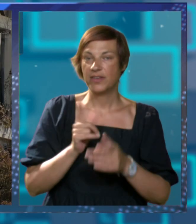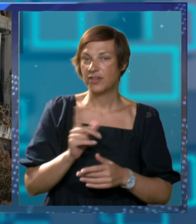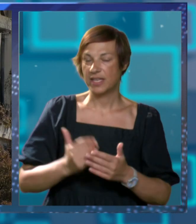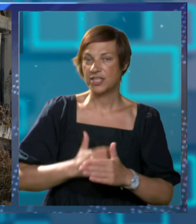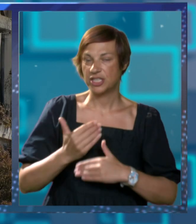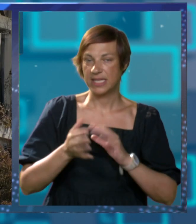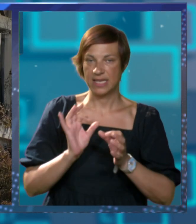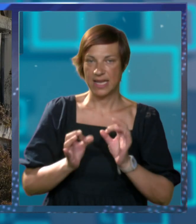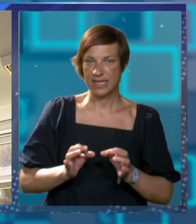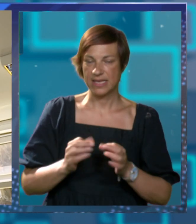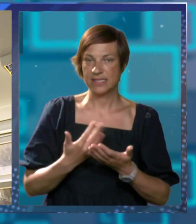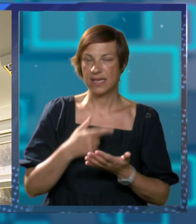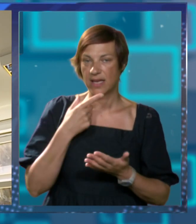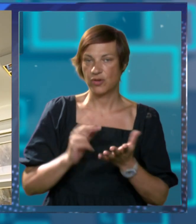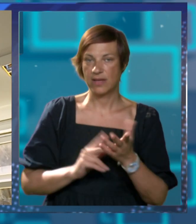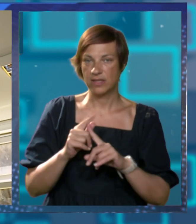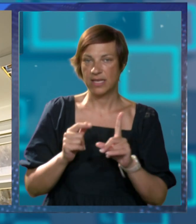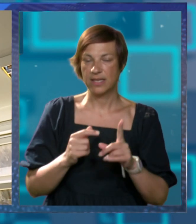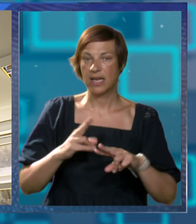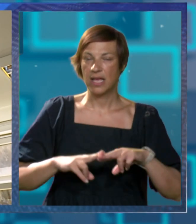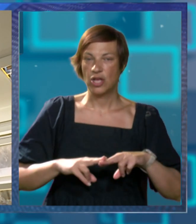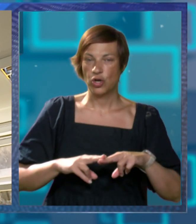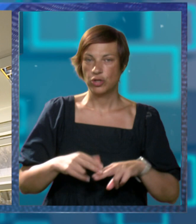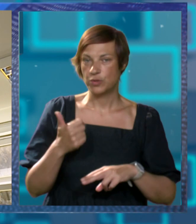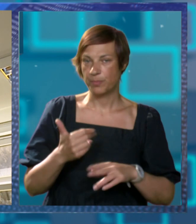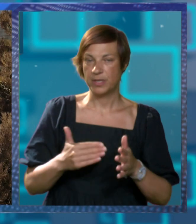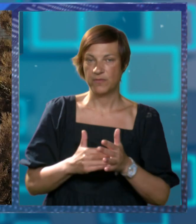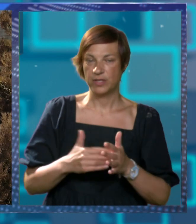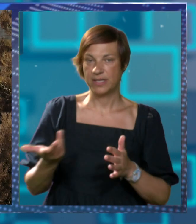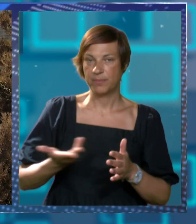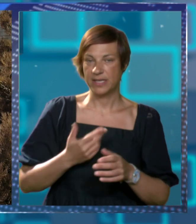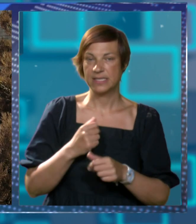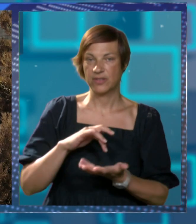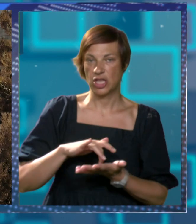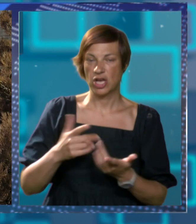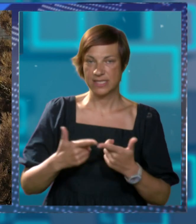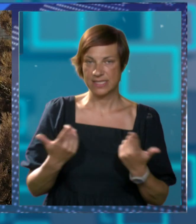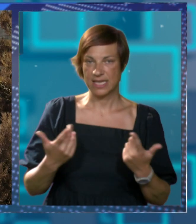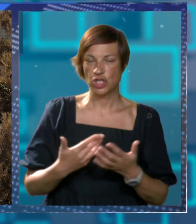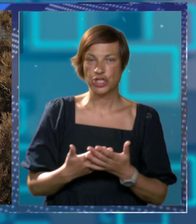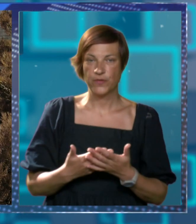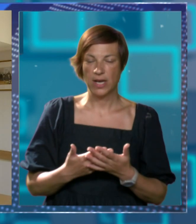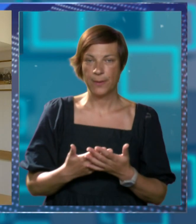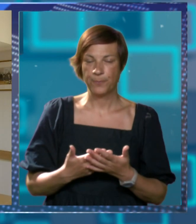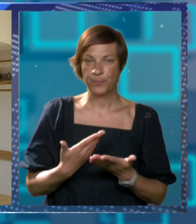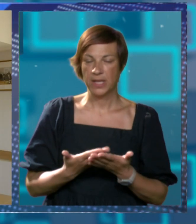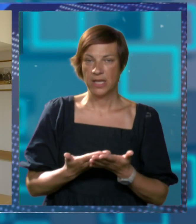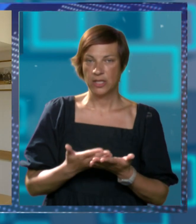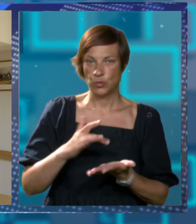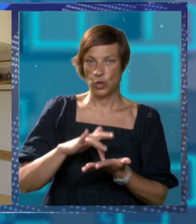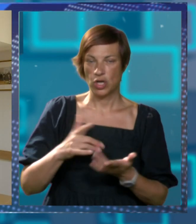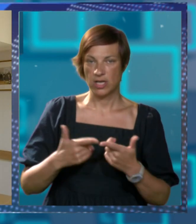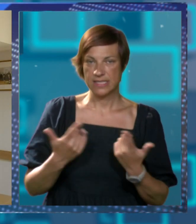vjerojatno neće niti na jesen. Kako navodi Nardelli, odlučeno je kako se prvo treba ishodovati lokacijska dozvola. A tu